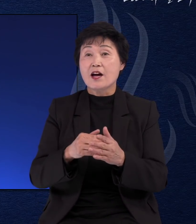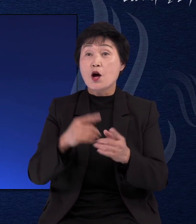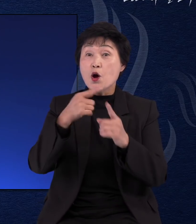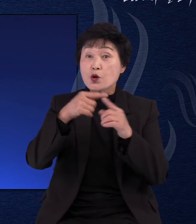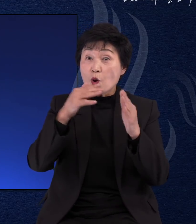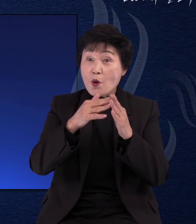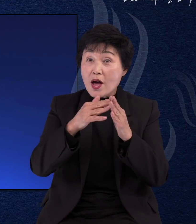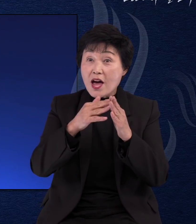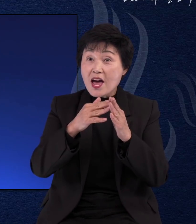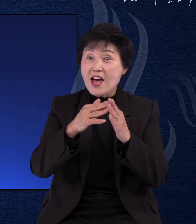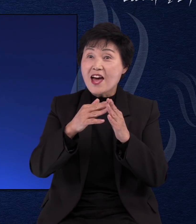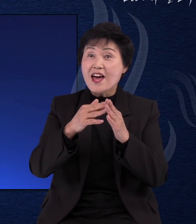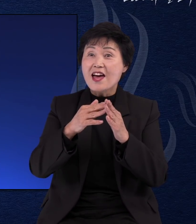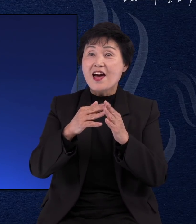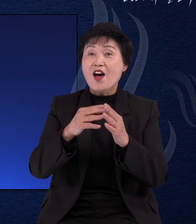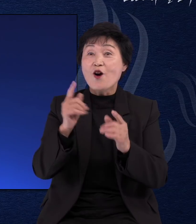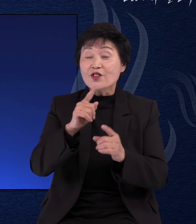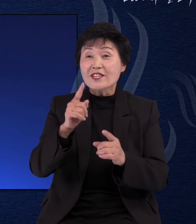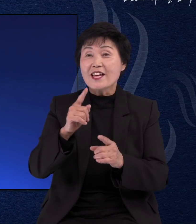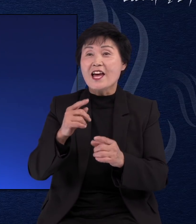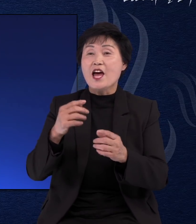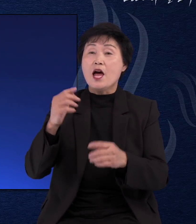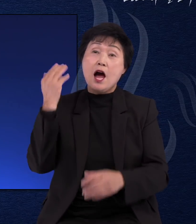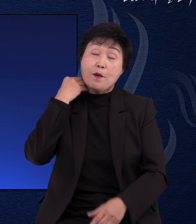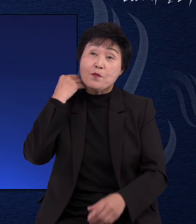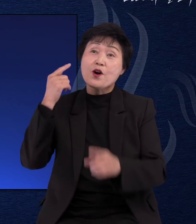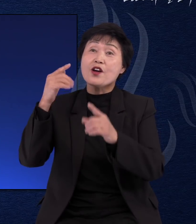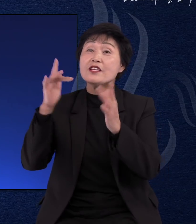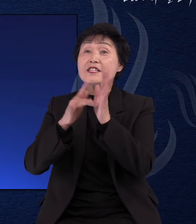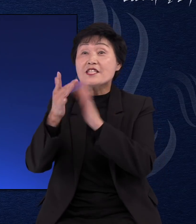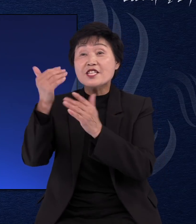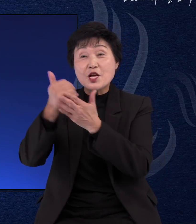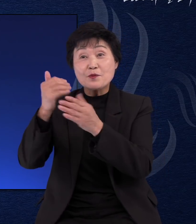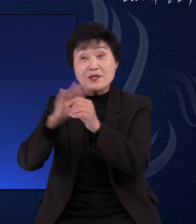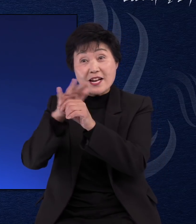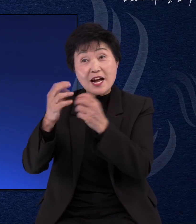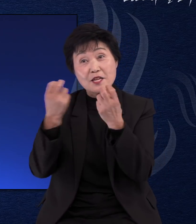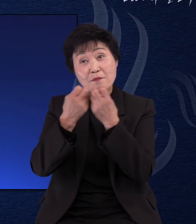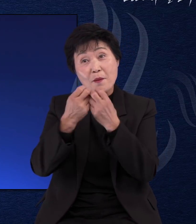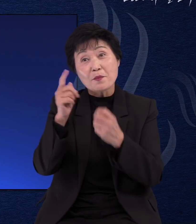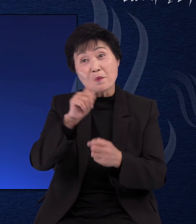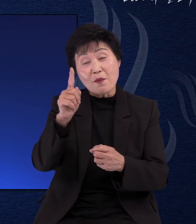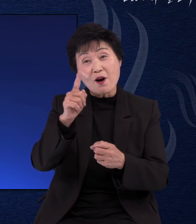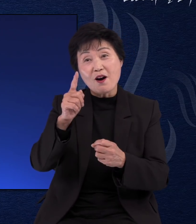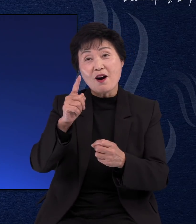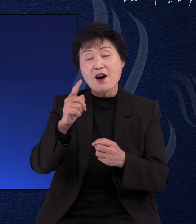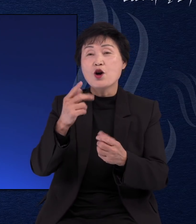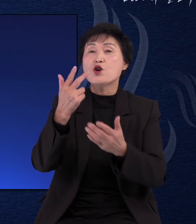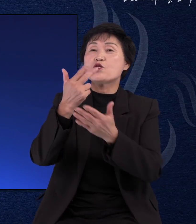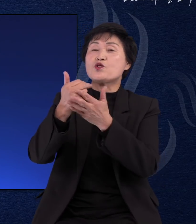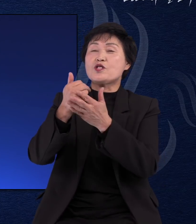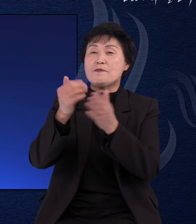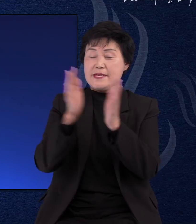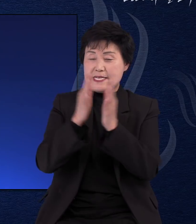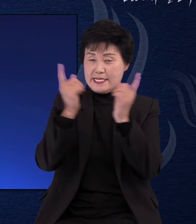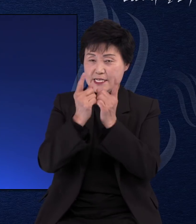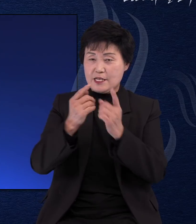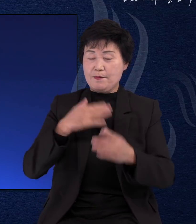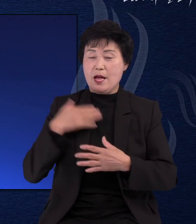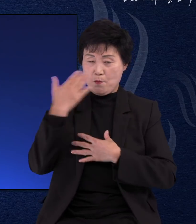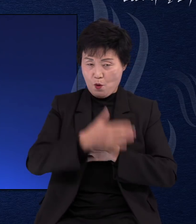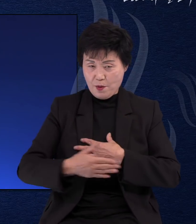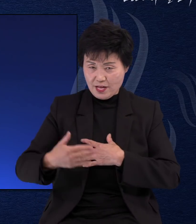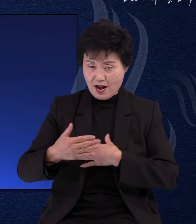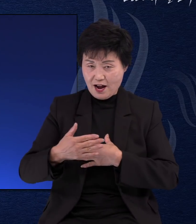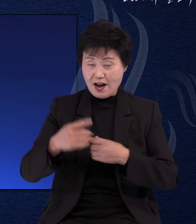않는 예수님을 달리 사랑하는 방법 왜 없겠습니까마는, 주님이 친히 내 몸이라고 말씀하신 교회를 사랑하는